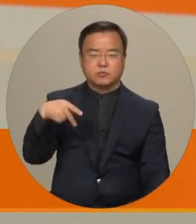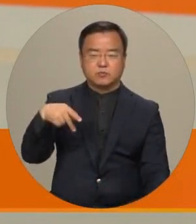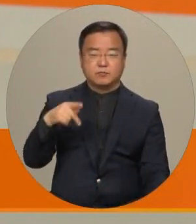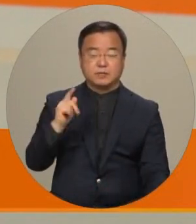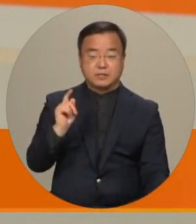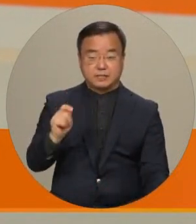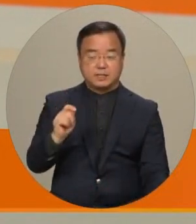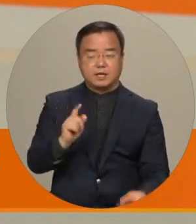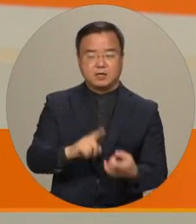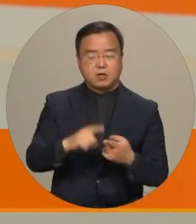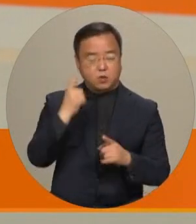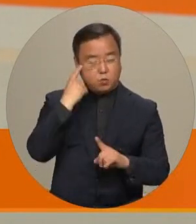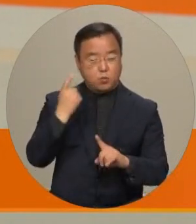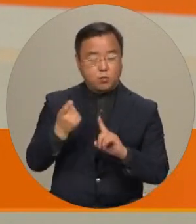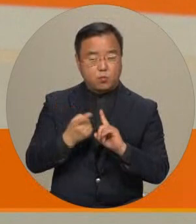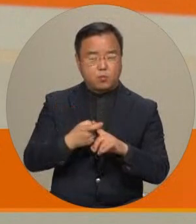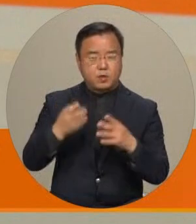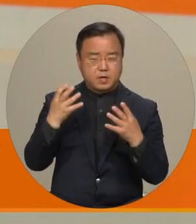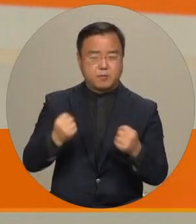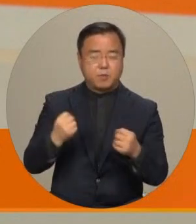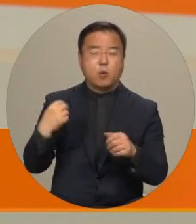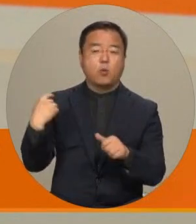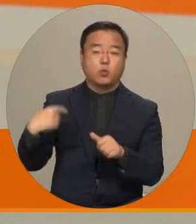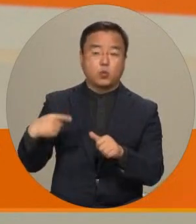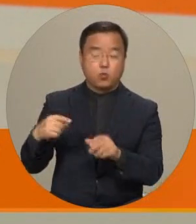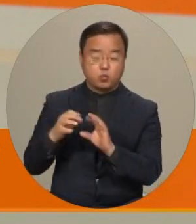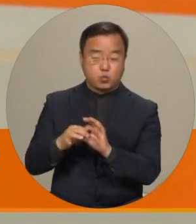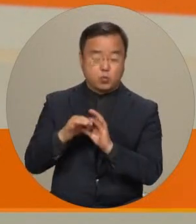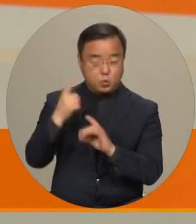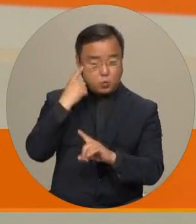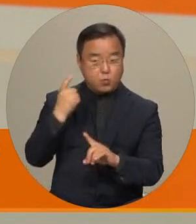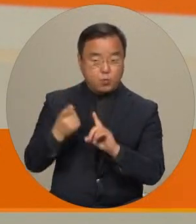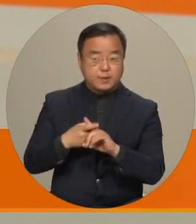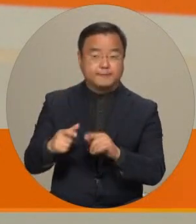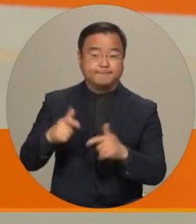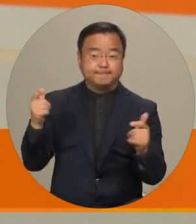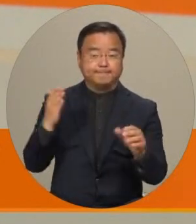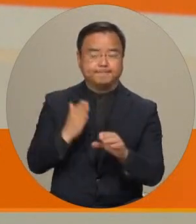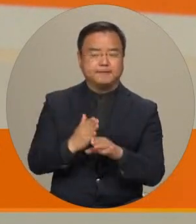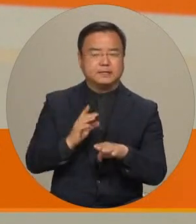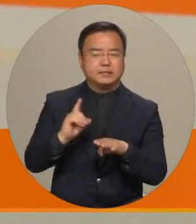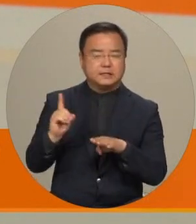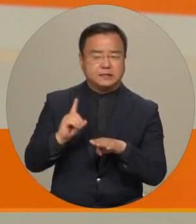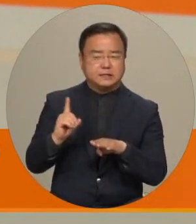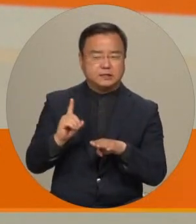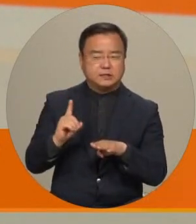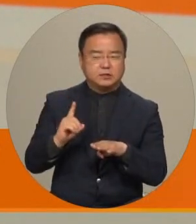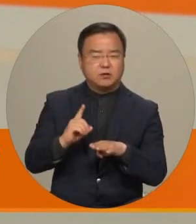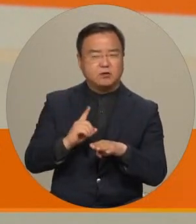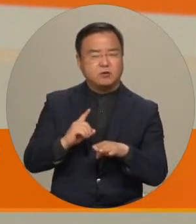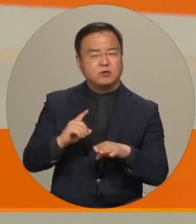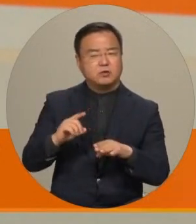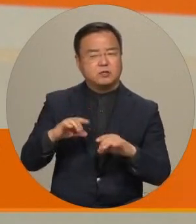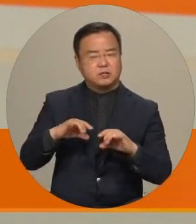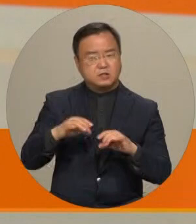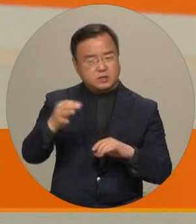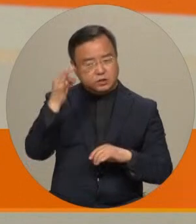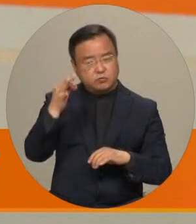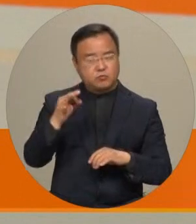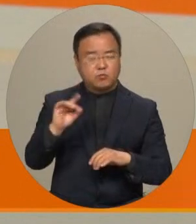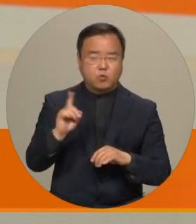교육계에서도 이어지고 있습니다 디지털 기술을 얼마나 적용하고 학교의 역할은 어떻게 달라져야